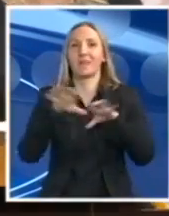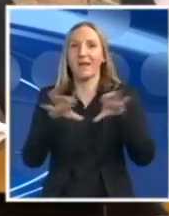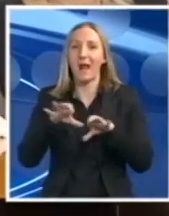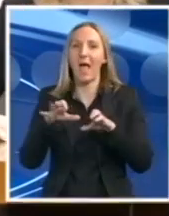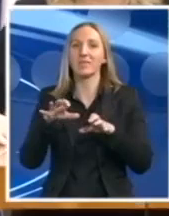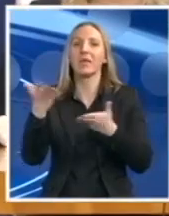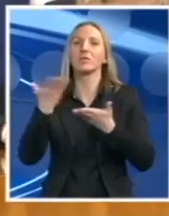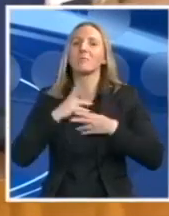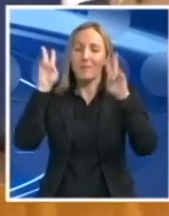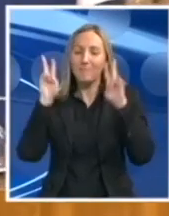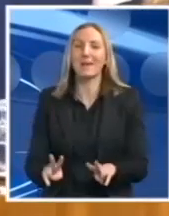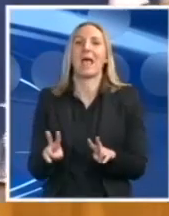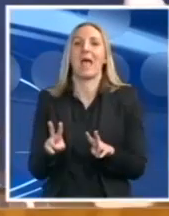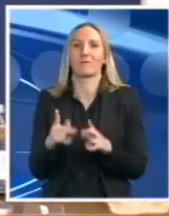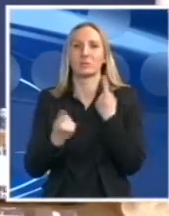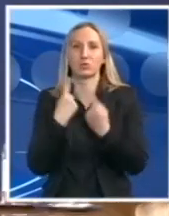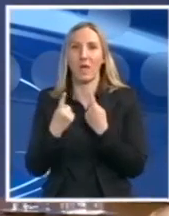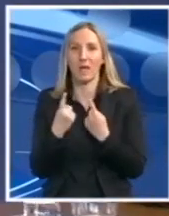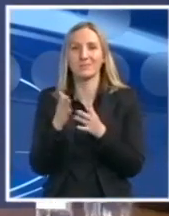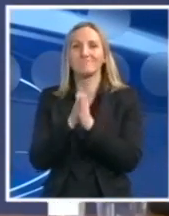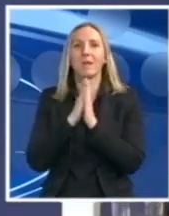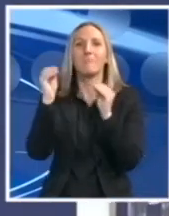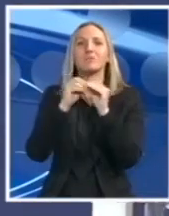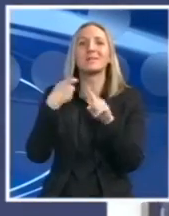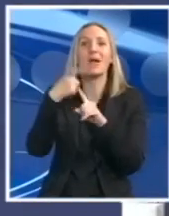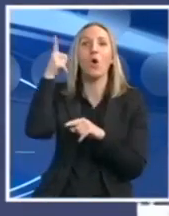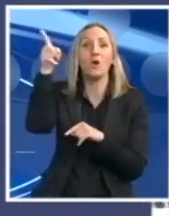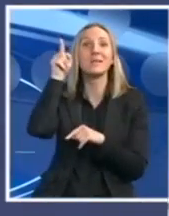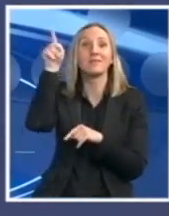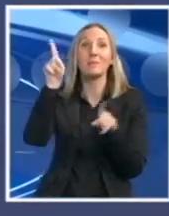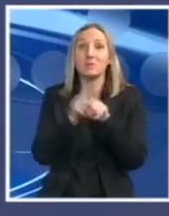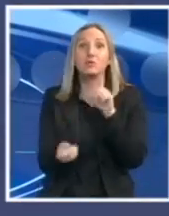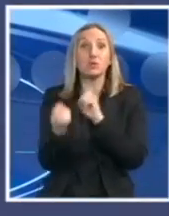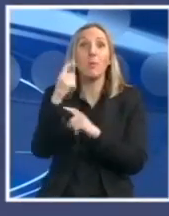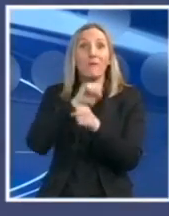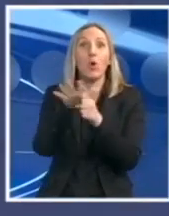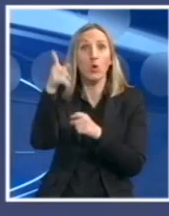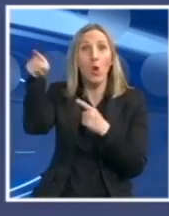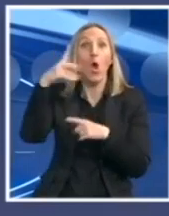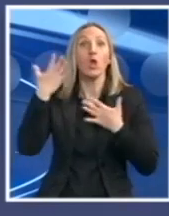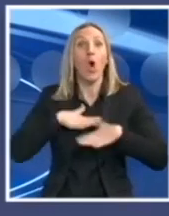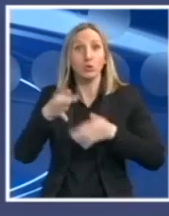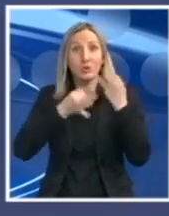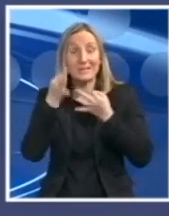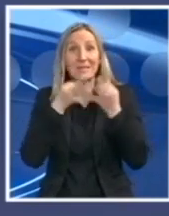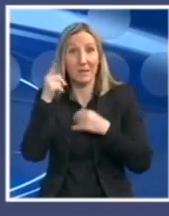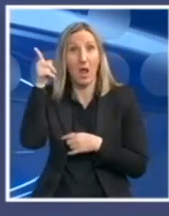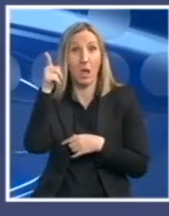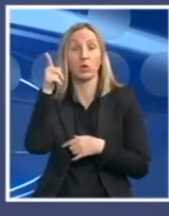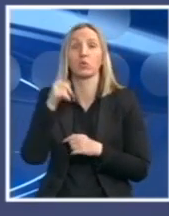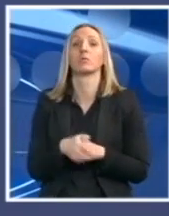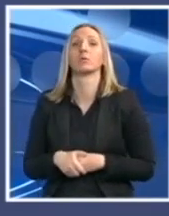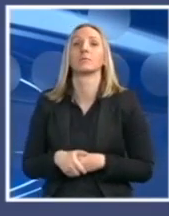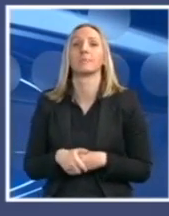svemu? Mi imamo apel, recimo, sa Kliničkog centra Bežanijska kosa da se tamo takođe pojavio koronavirus i da žele da se testiraju i provere.